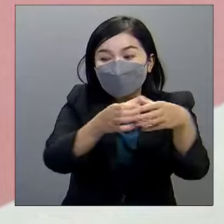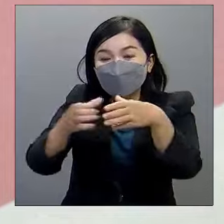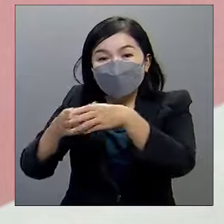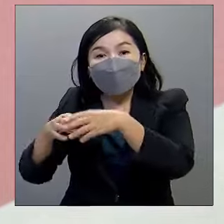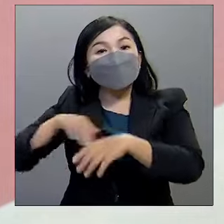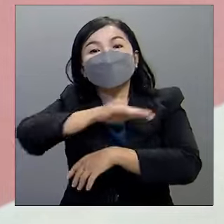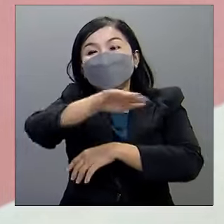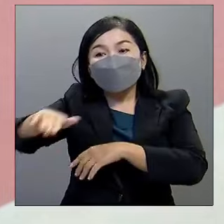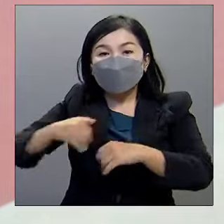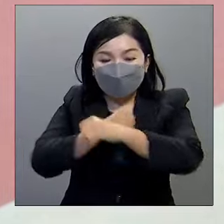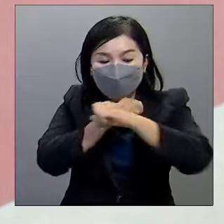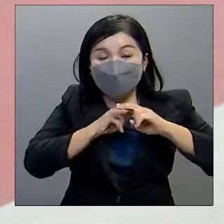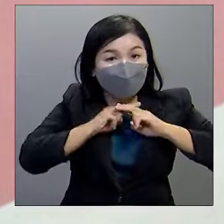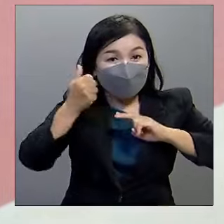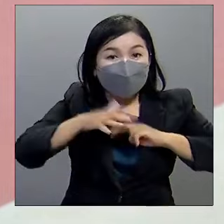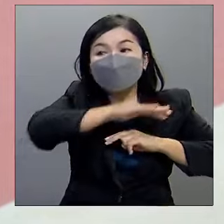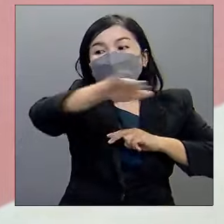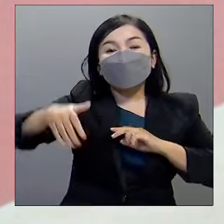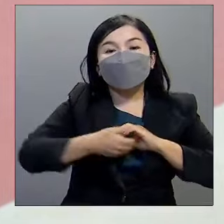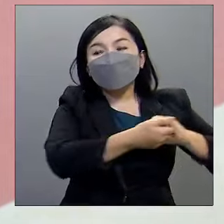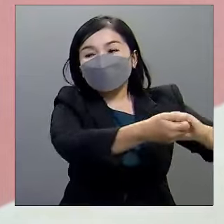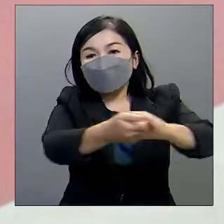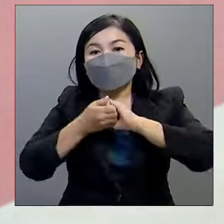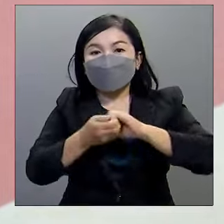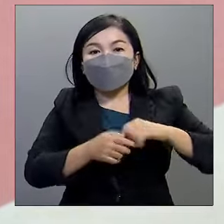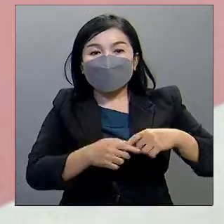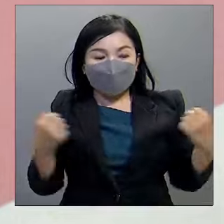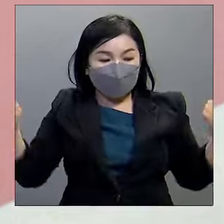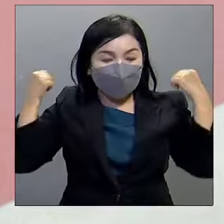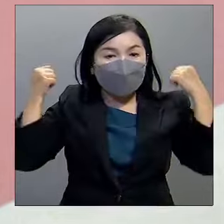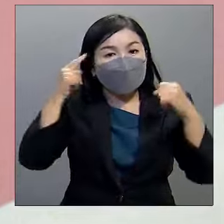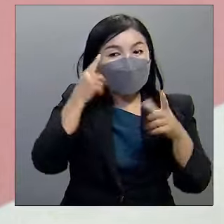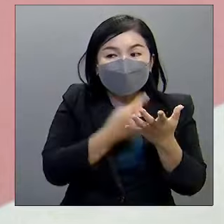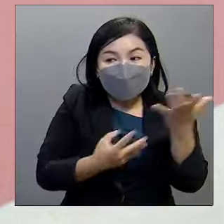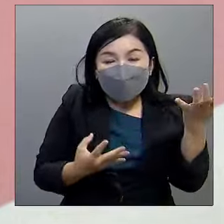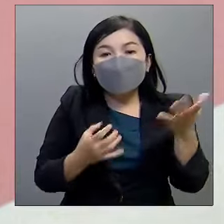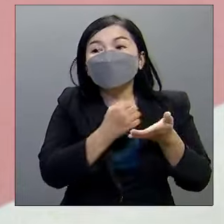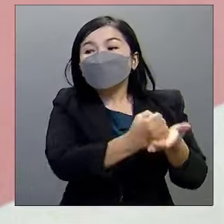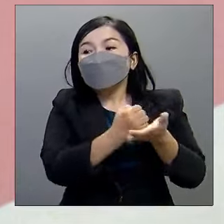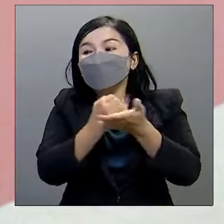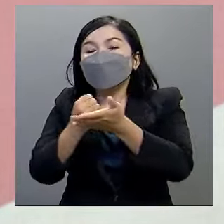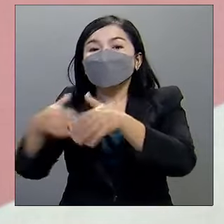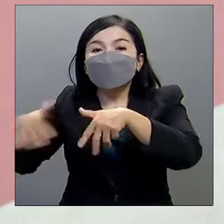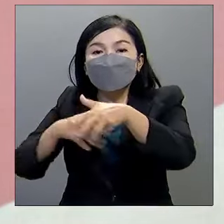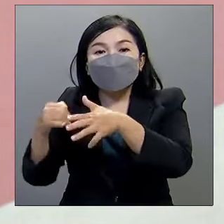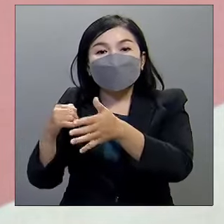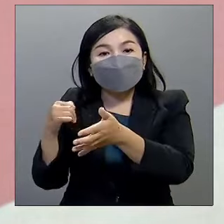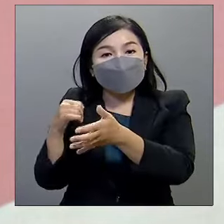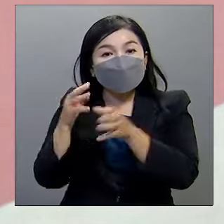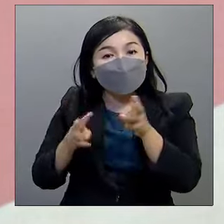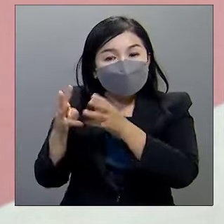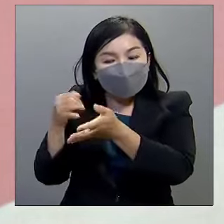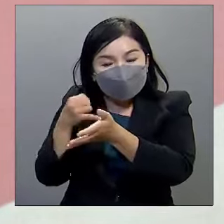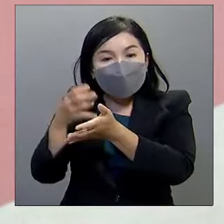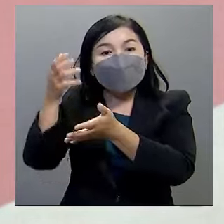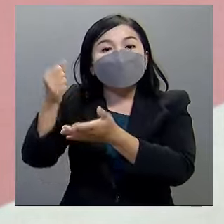กัน แค่บ้านเราอย่างเดียวมันก็ไม่ได้นะใครมีแรงเหลือหรือมีเขาเรียกว่าองค์ความรู้อะไรที่มันจะช่วยได้อย่างเมื่อกี้เป็นเรื่องง่ายๆที่สามารถทำใหบรรเท